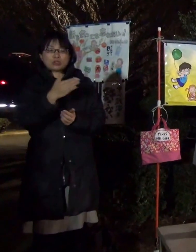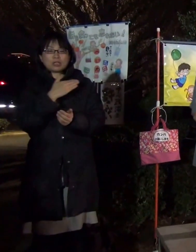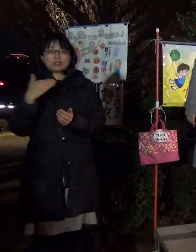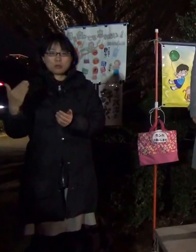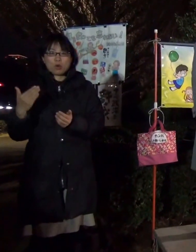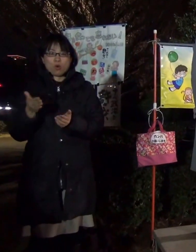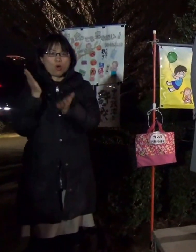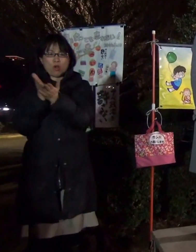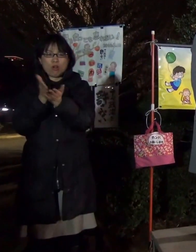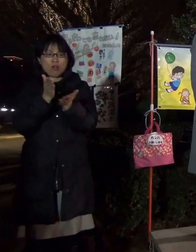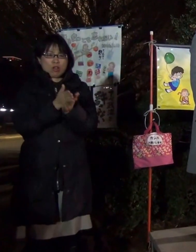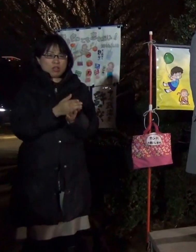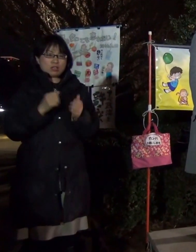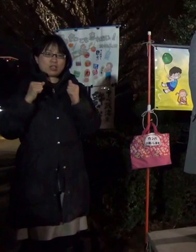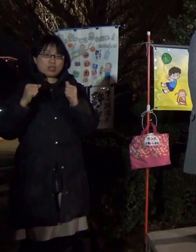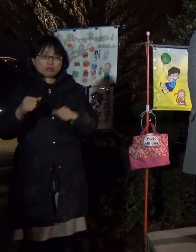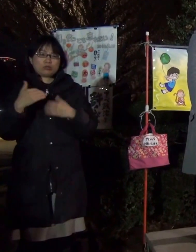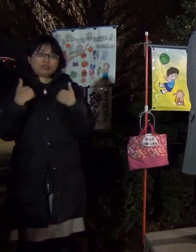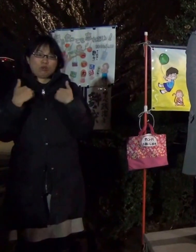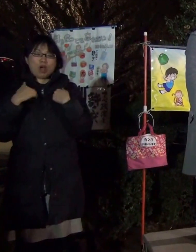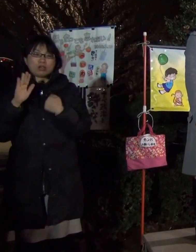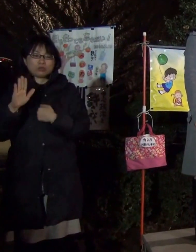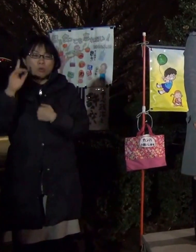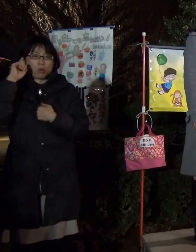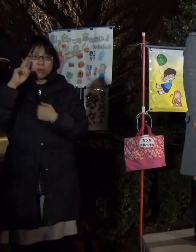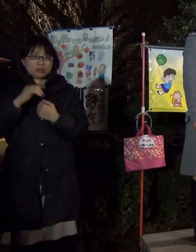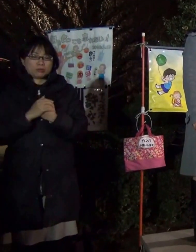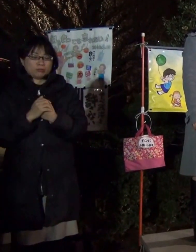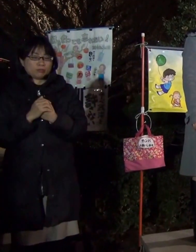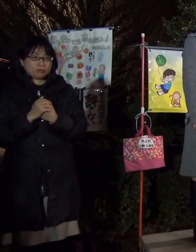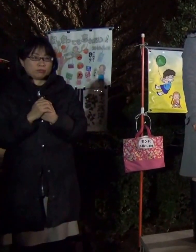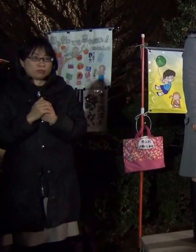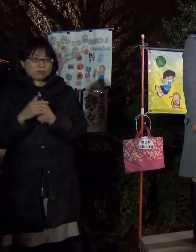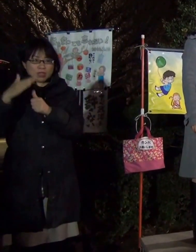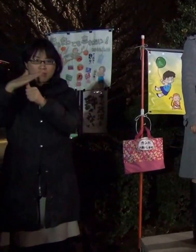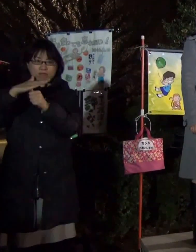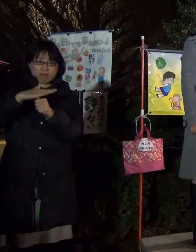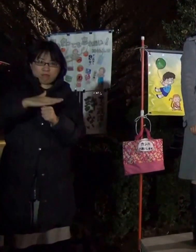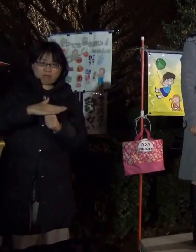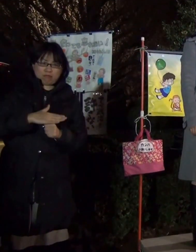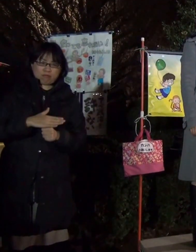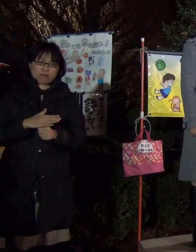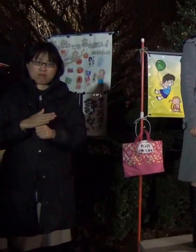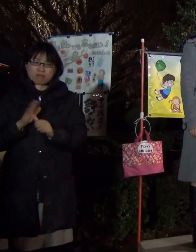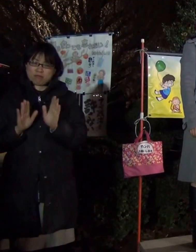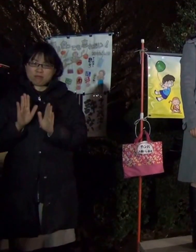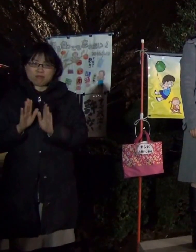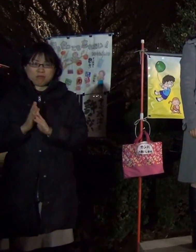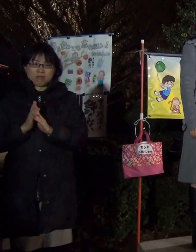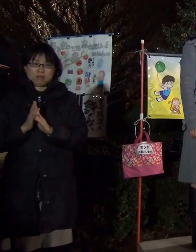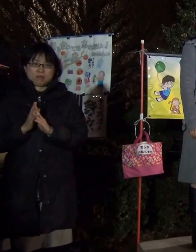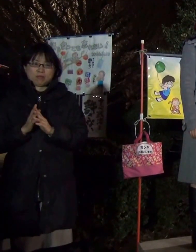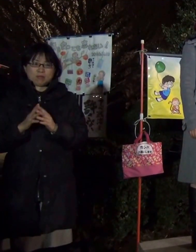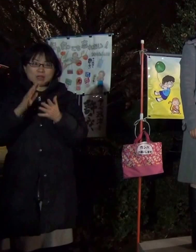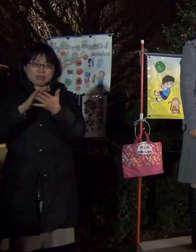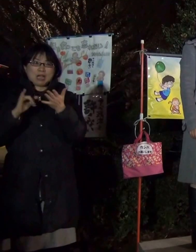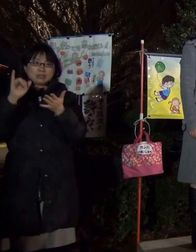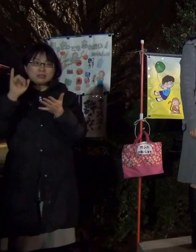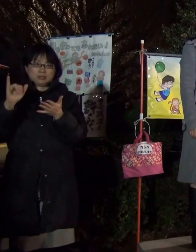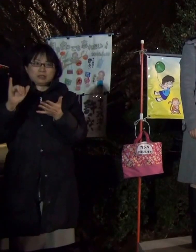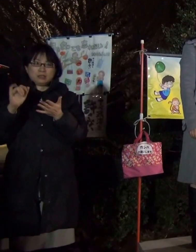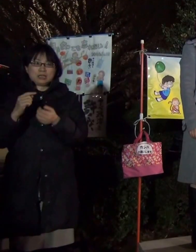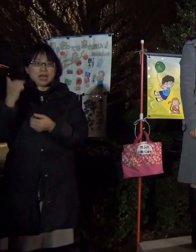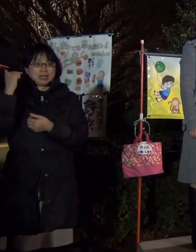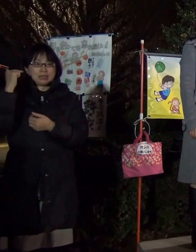やってやればいいじゃないですか。できないの、 その 圧力。 高市のお話があったけど、は